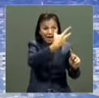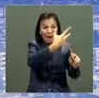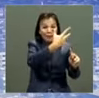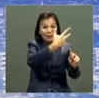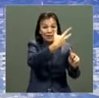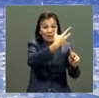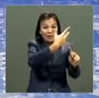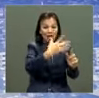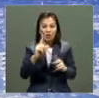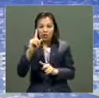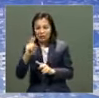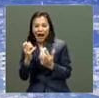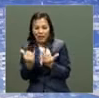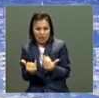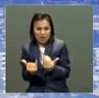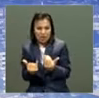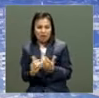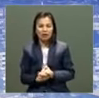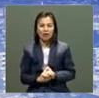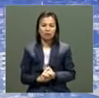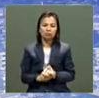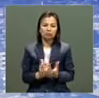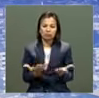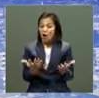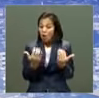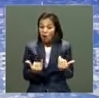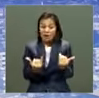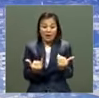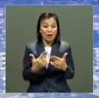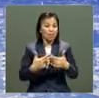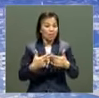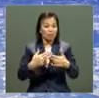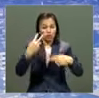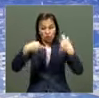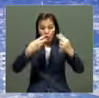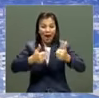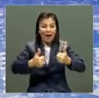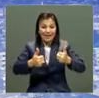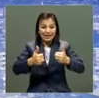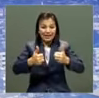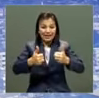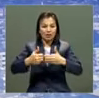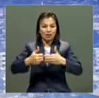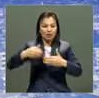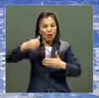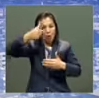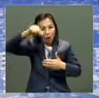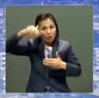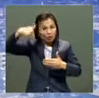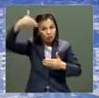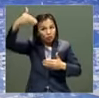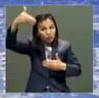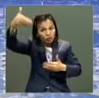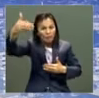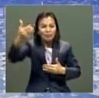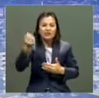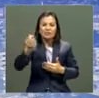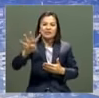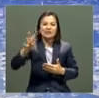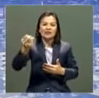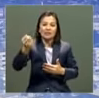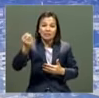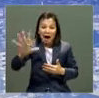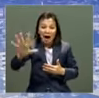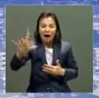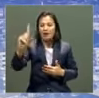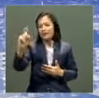ที่หนักนี่คือมาเสียชีวิตแต่ตอนนี้เพราะฉะนั้นถ้าวันนี้ท่านดูแลอย่างดีจะไม่มีคนเสียชีวิตอีกใน 14-15 วันข้างหน้านะครับ